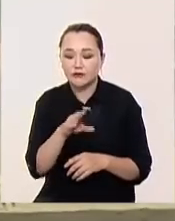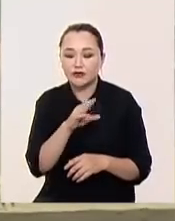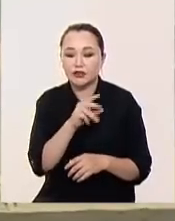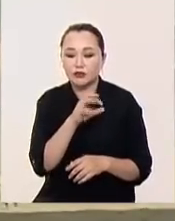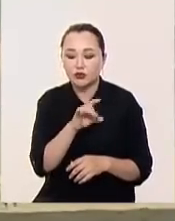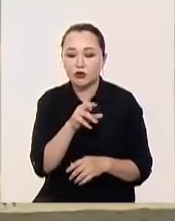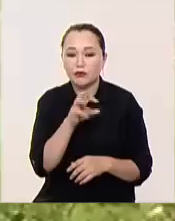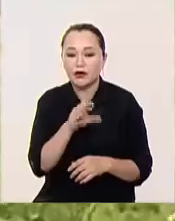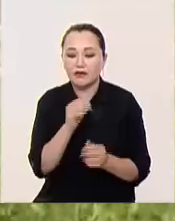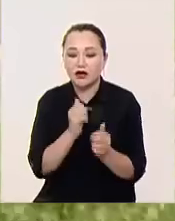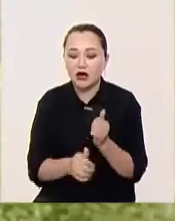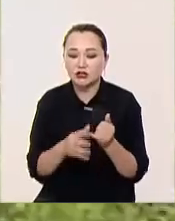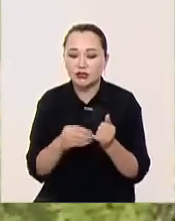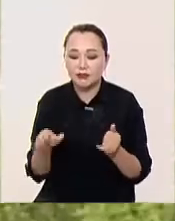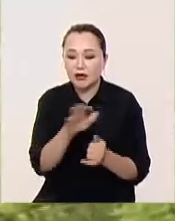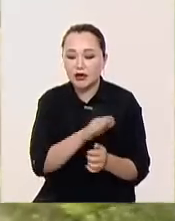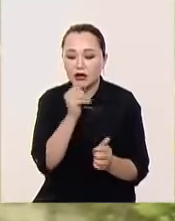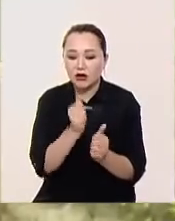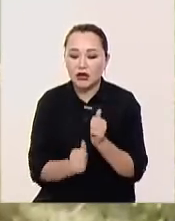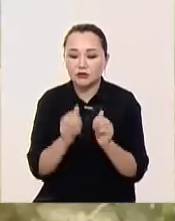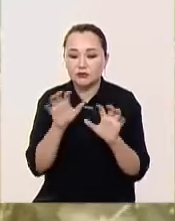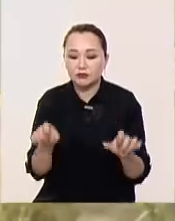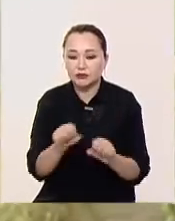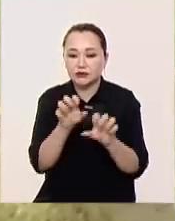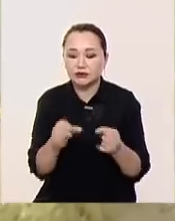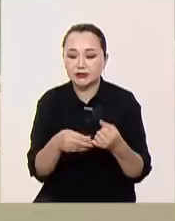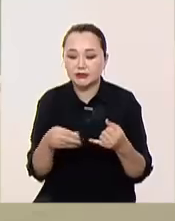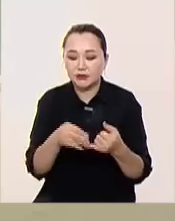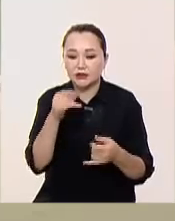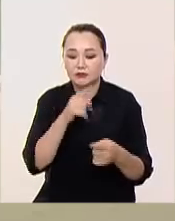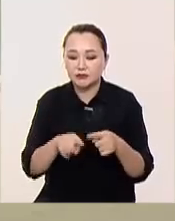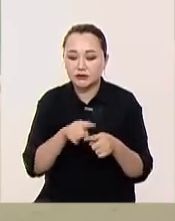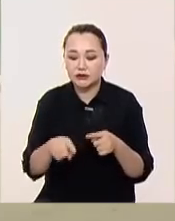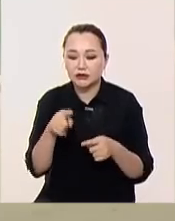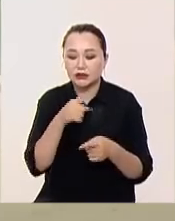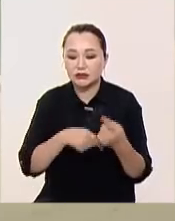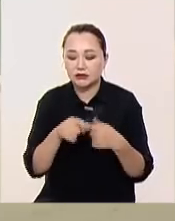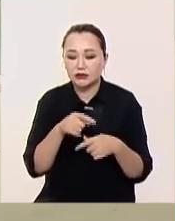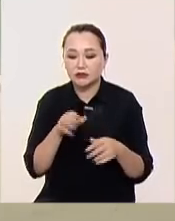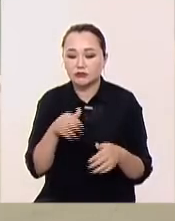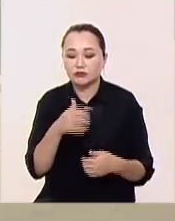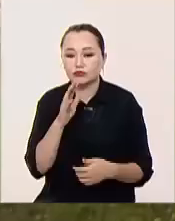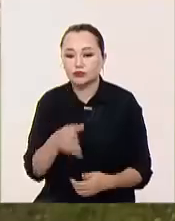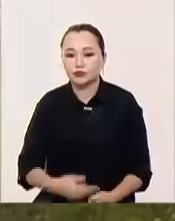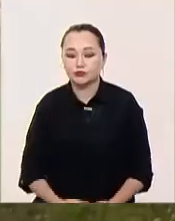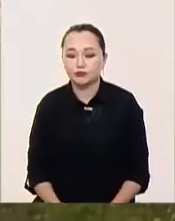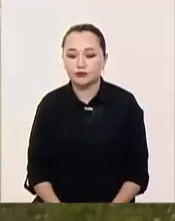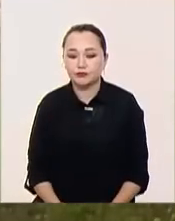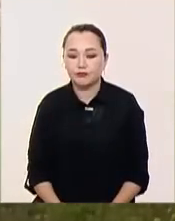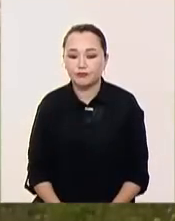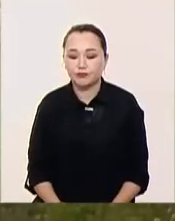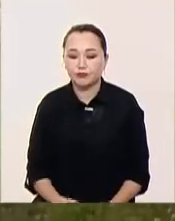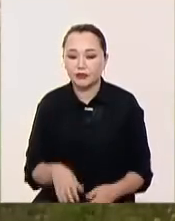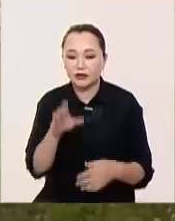Құлыбаевтың да Қазақстанның әр өңірінде, емденіп алған жерлерін жуық арада әшкере етемін, дейді Саиров.